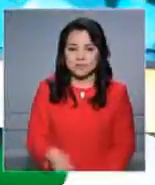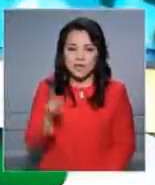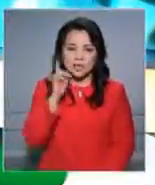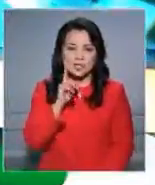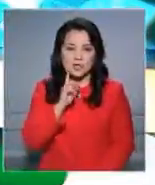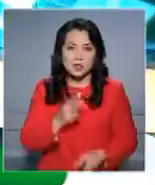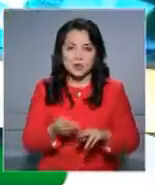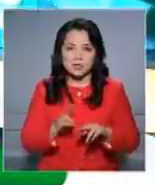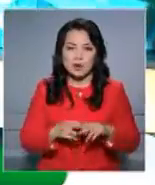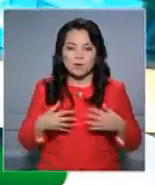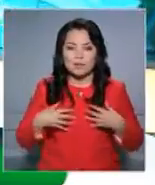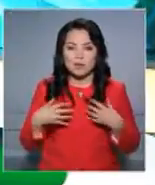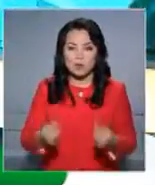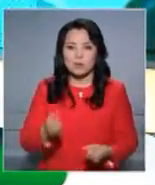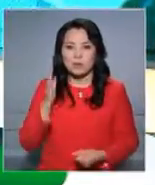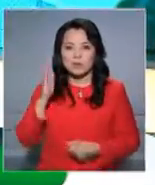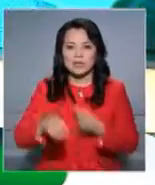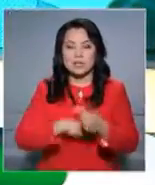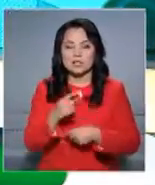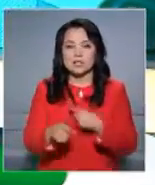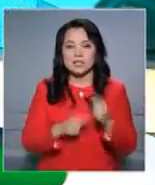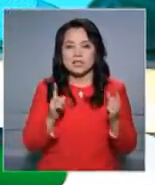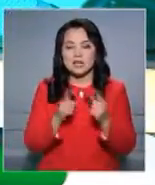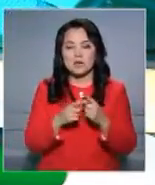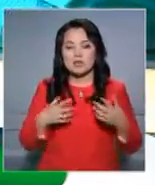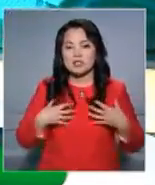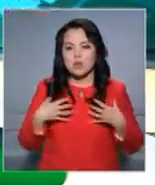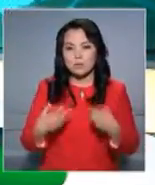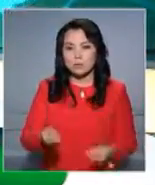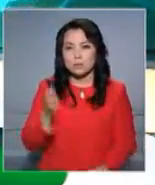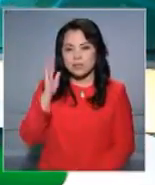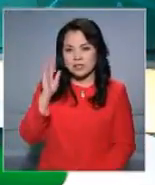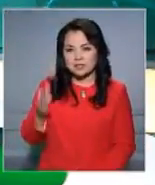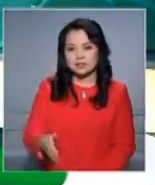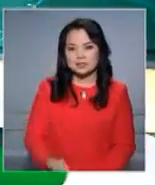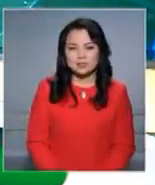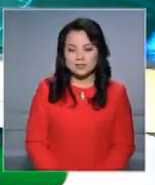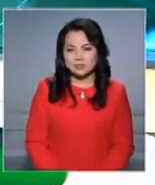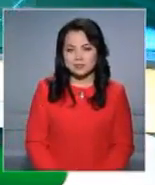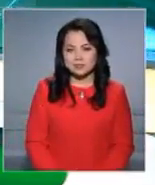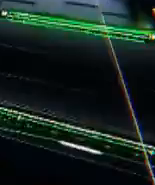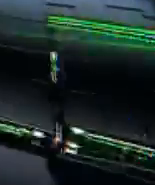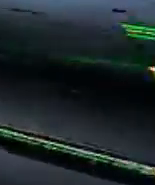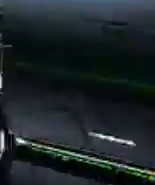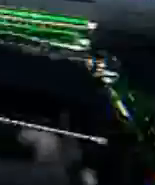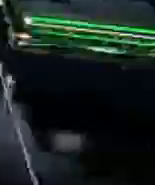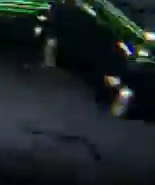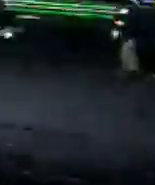Әзірге айтарымыз осы. Назарларыңызға рахмет. Келесі сағатта жаһан жаңалықтарымен қайта жүздескенше.